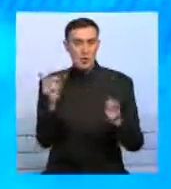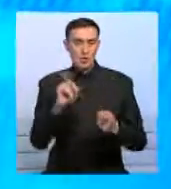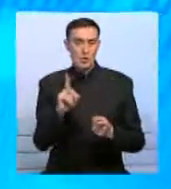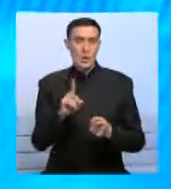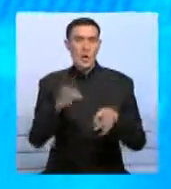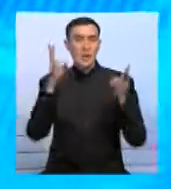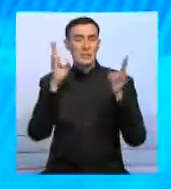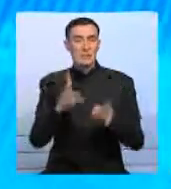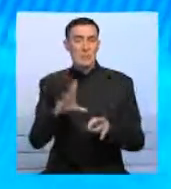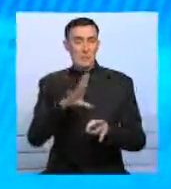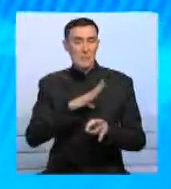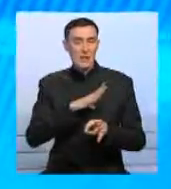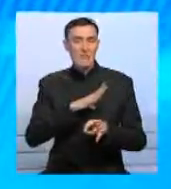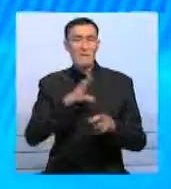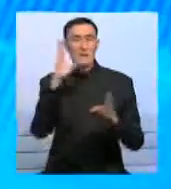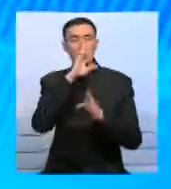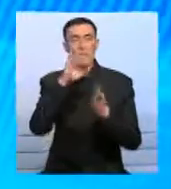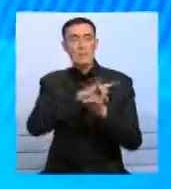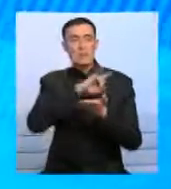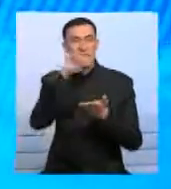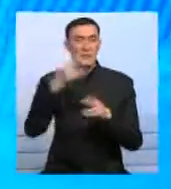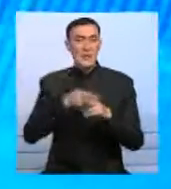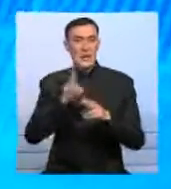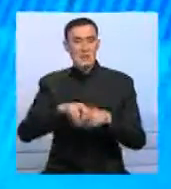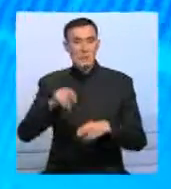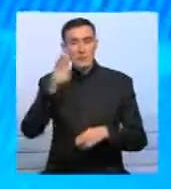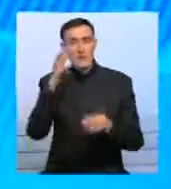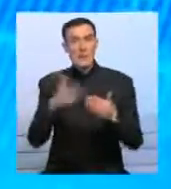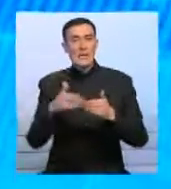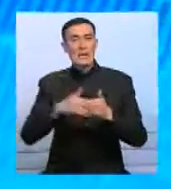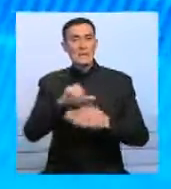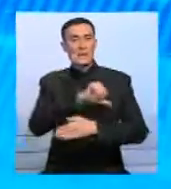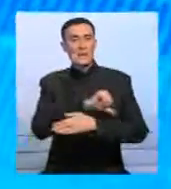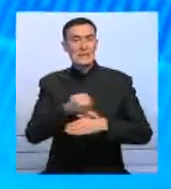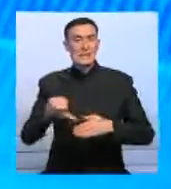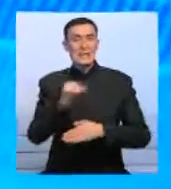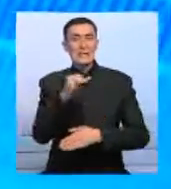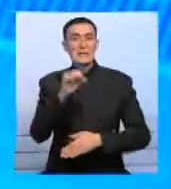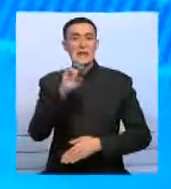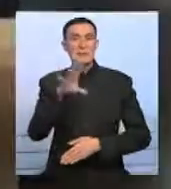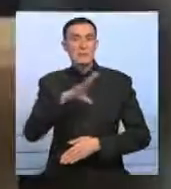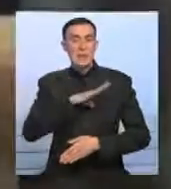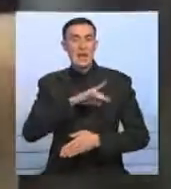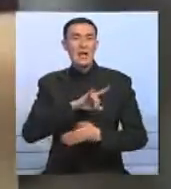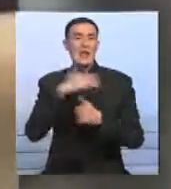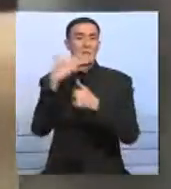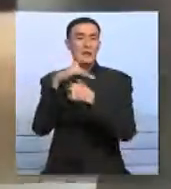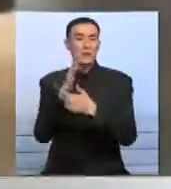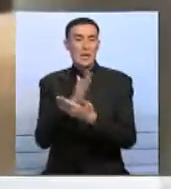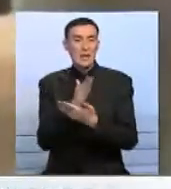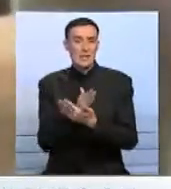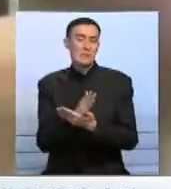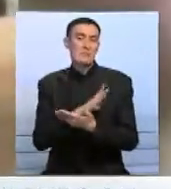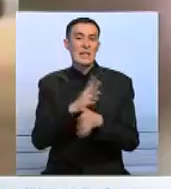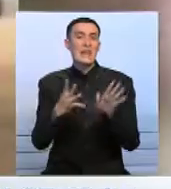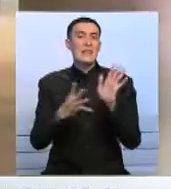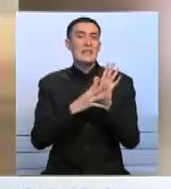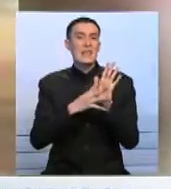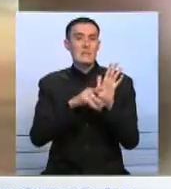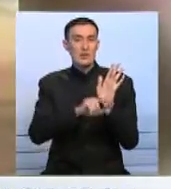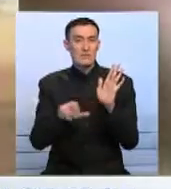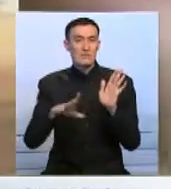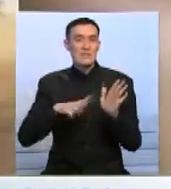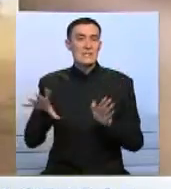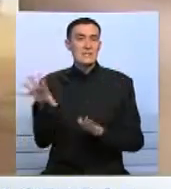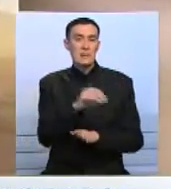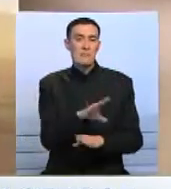СМИ, катастрофа произошла в воздушном пространстве этой страны вблизи границы с Йеменом. Всего на борту воздушного судна находилось 9 человек,